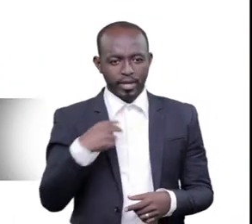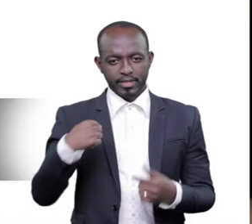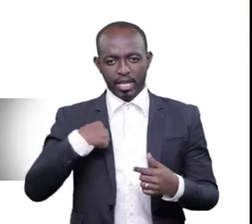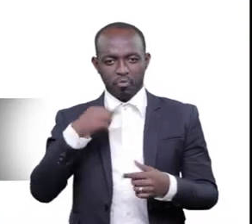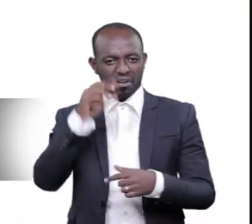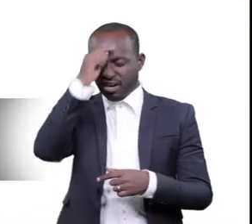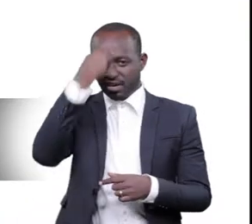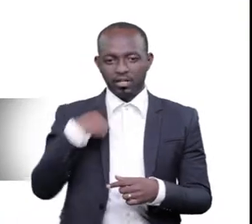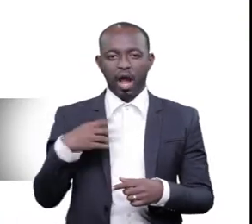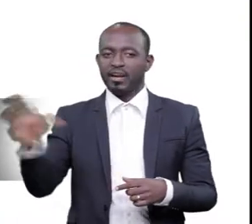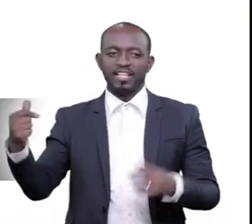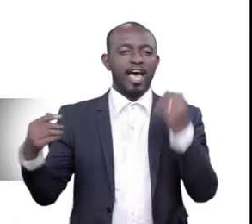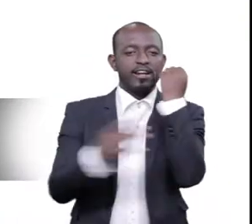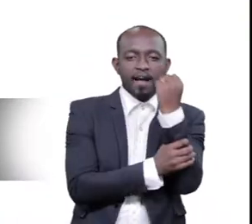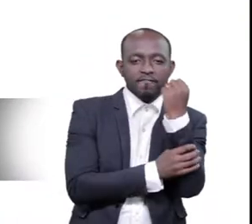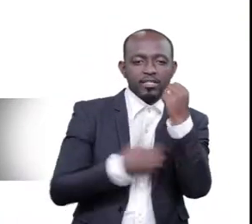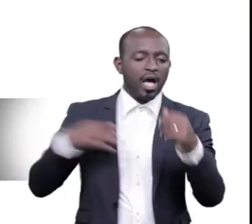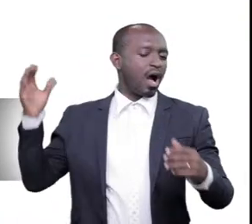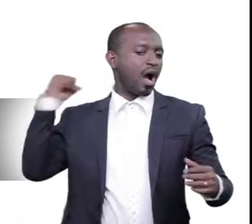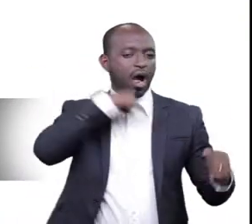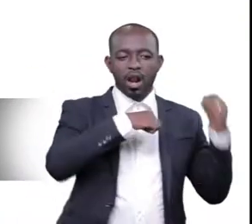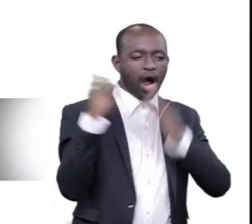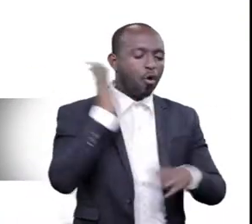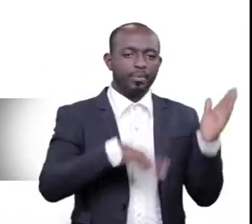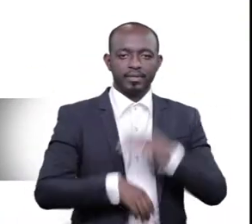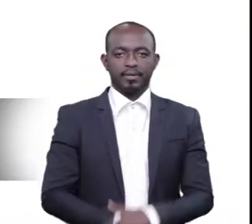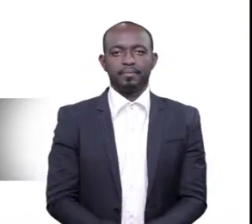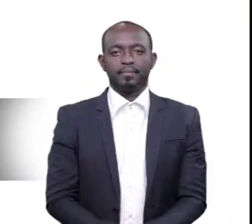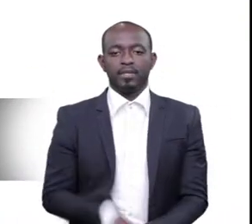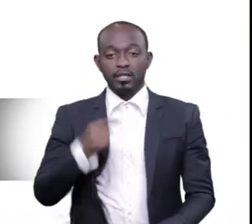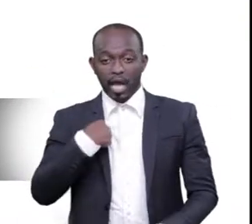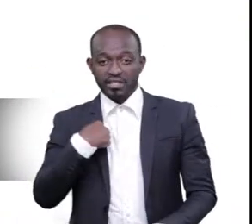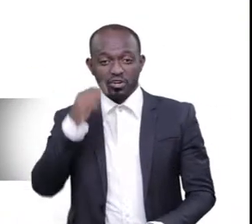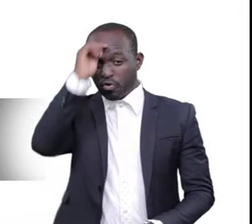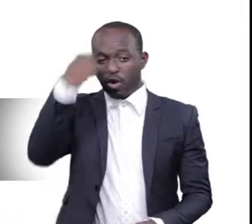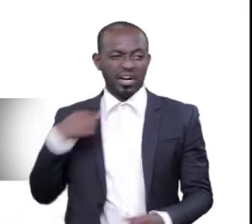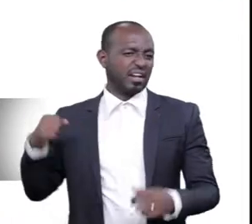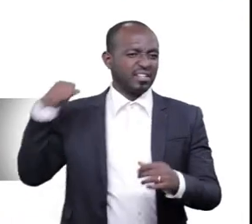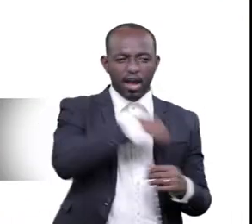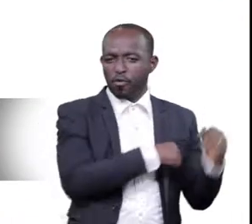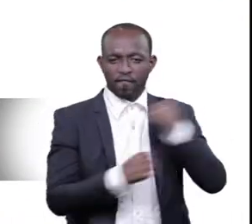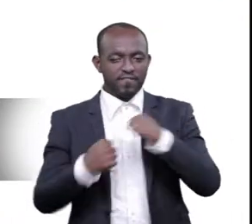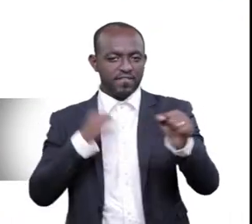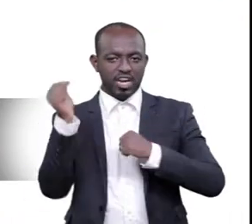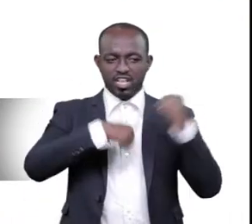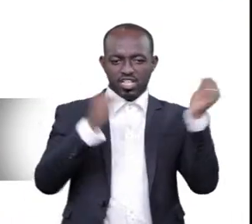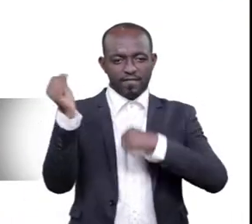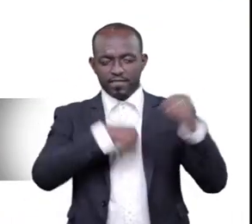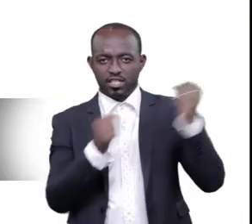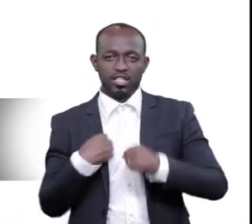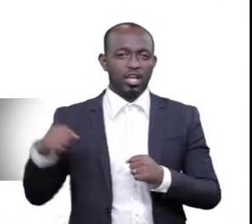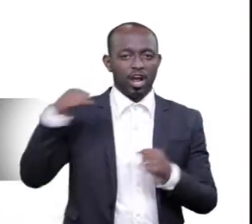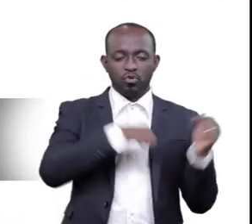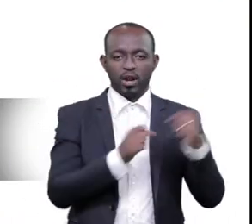ahita ansingira arankubita ankubise ubwo turagundagurana nyine n'umuntu w'umugabo andusha imbaraga